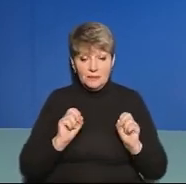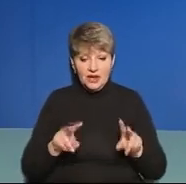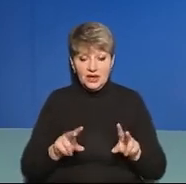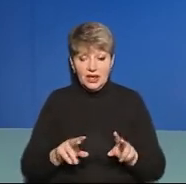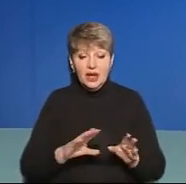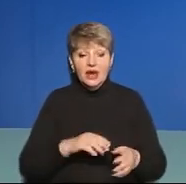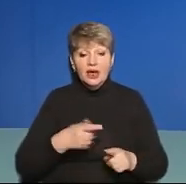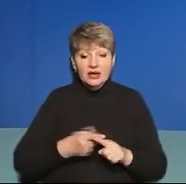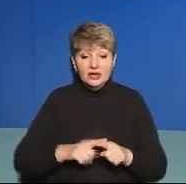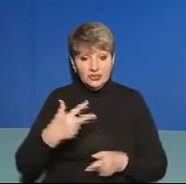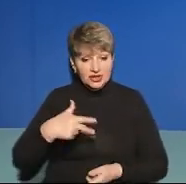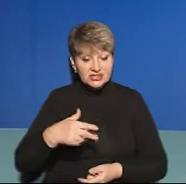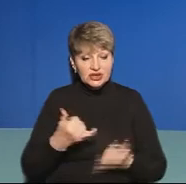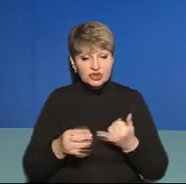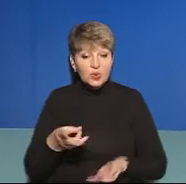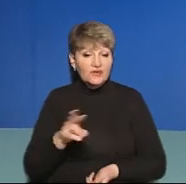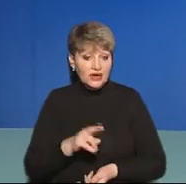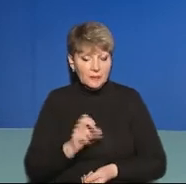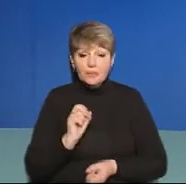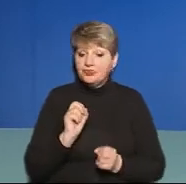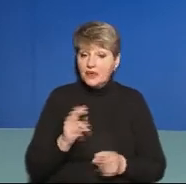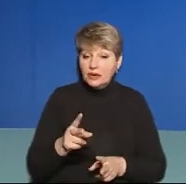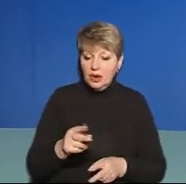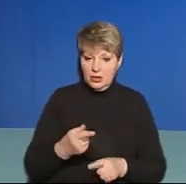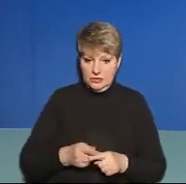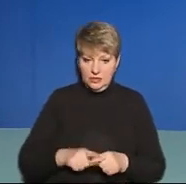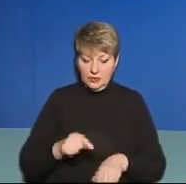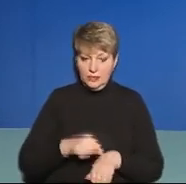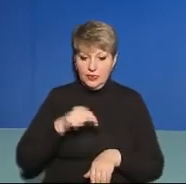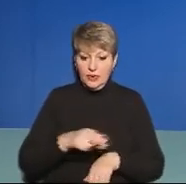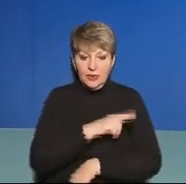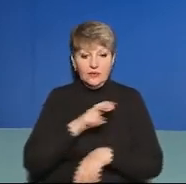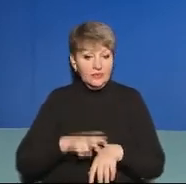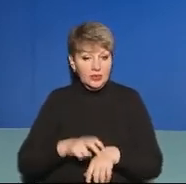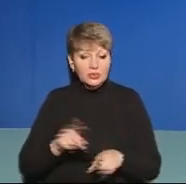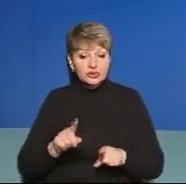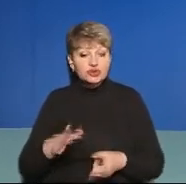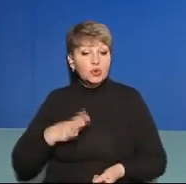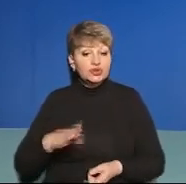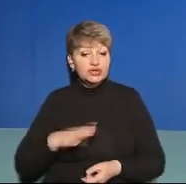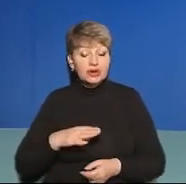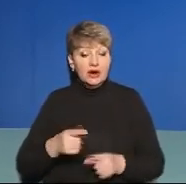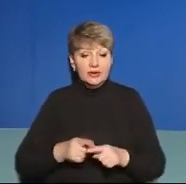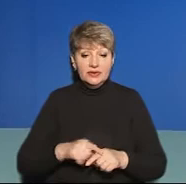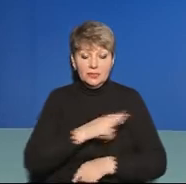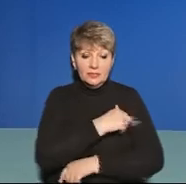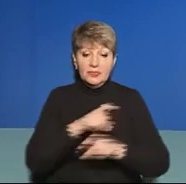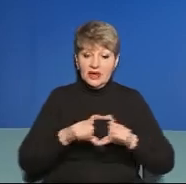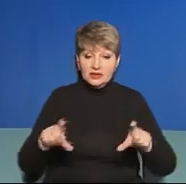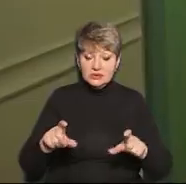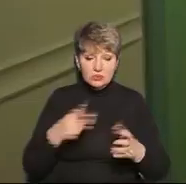надзвичайних ситуацій 30 жовтня. Як відреагували медики та що чекає на заклад, з'ясовувала Наталя